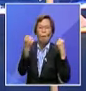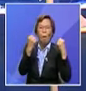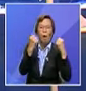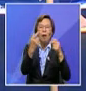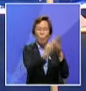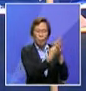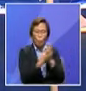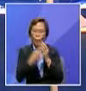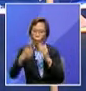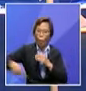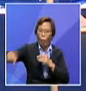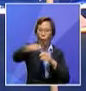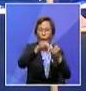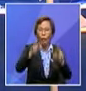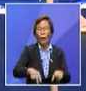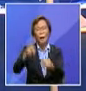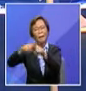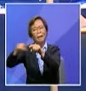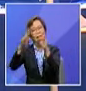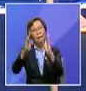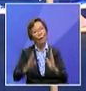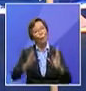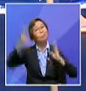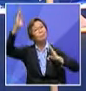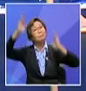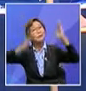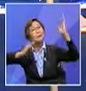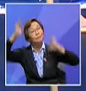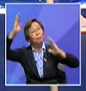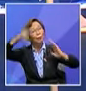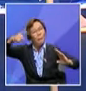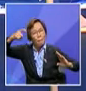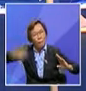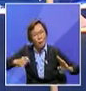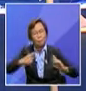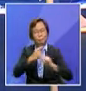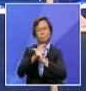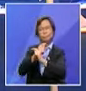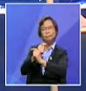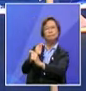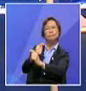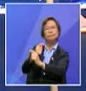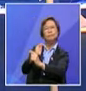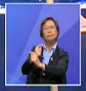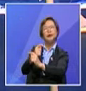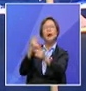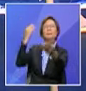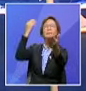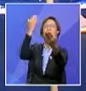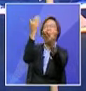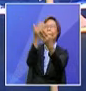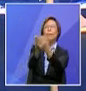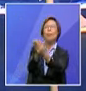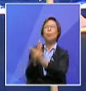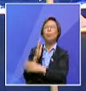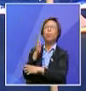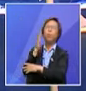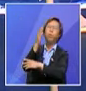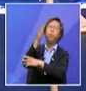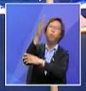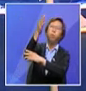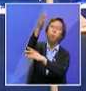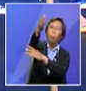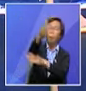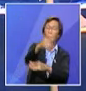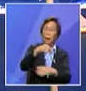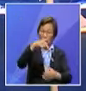dalam kalangan rakyat berbilang kaum di negara ini perlu dipertahankan sampai bila-bila. Inilah